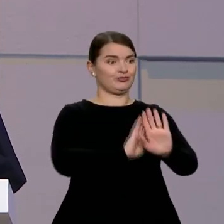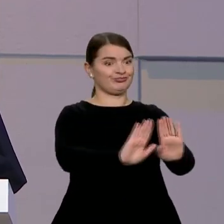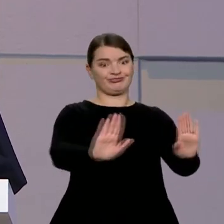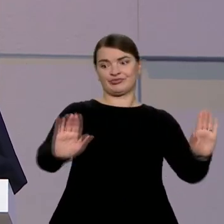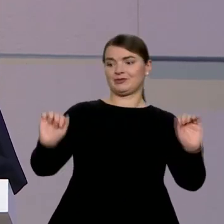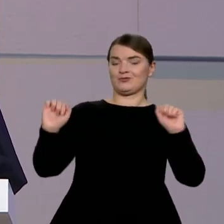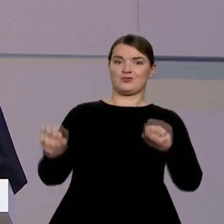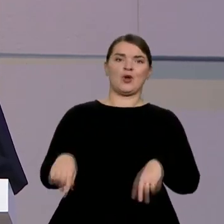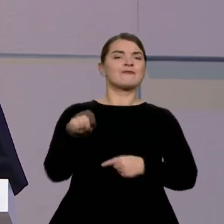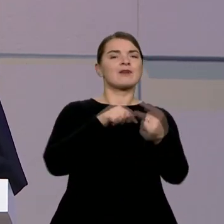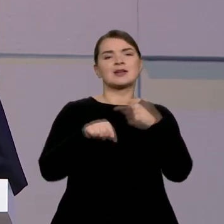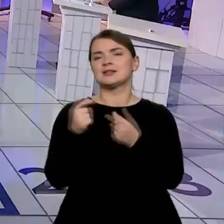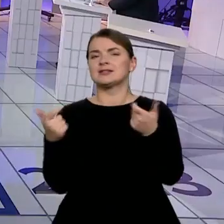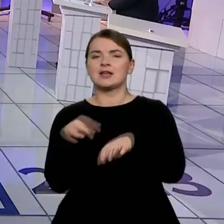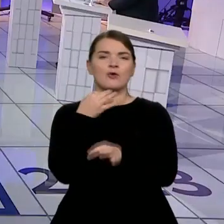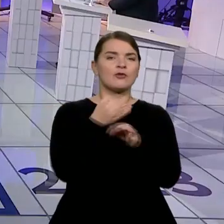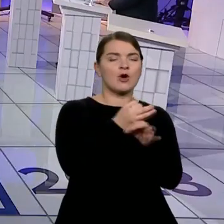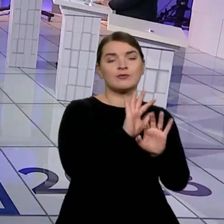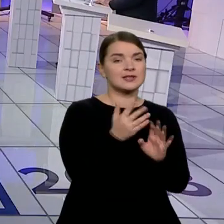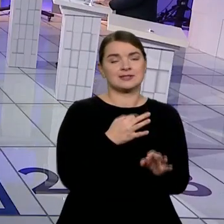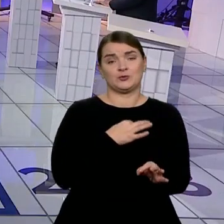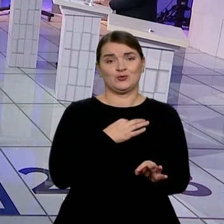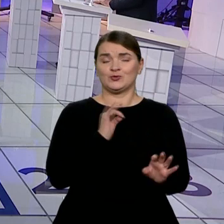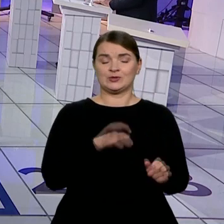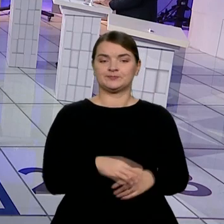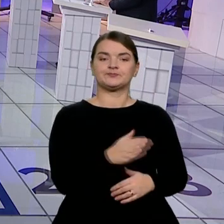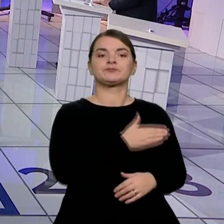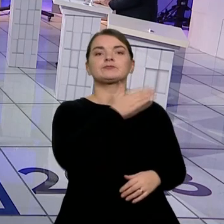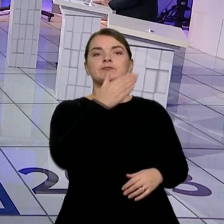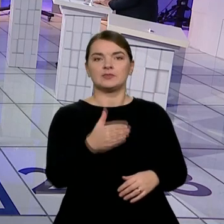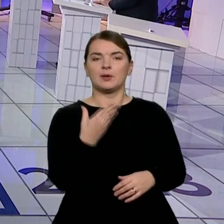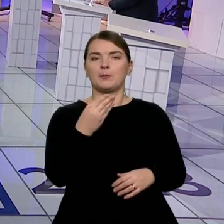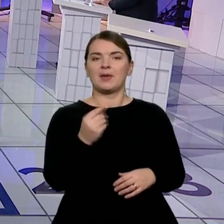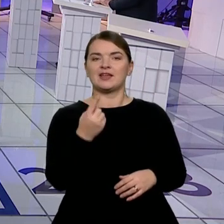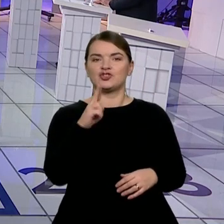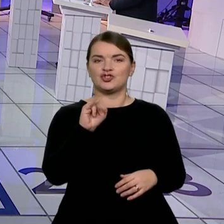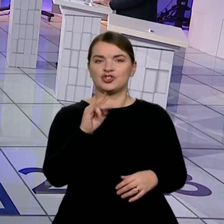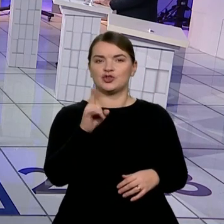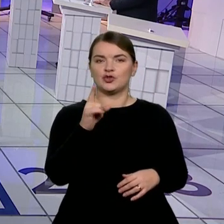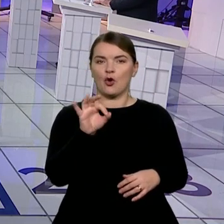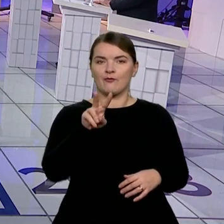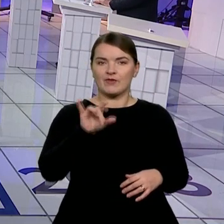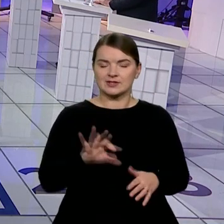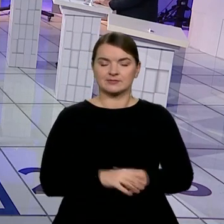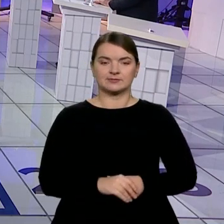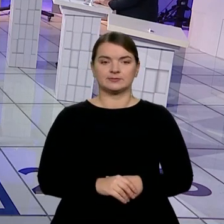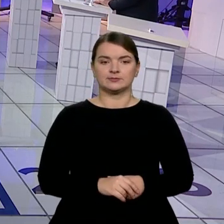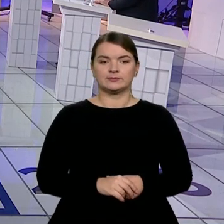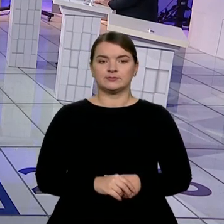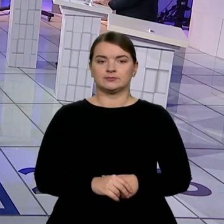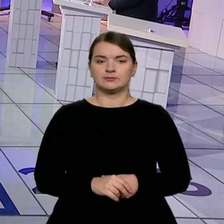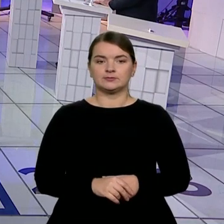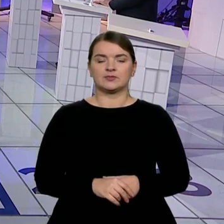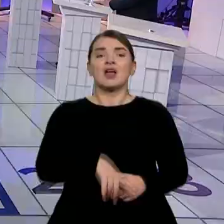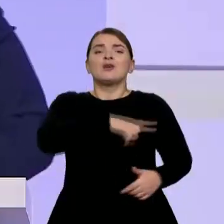ar savivaldybė, čia jau kitas klausimas. Dėkui, ponia Lisauskienė, ponia Medžiudova, ar jūs matot potencialo dar neišnaudoto? Labai daug neišnaudoto